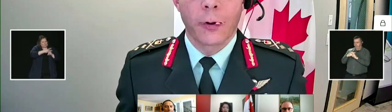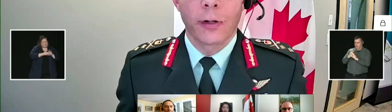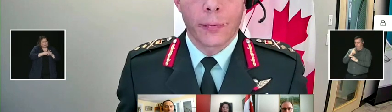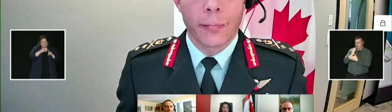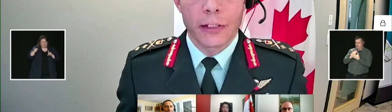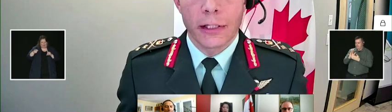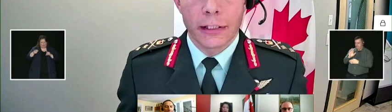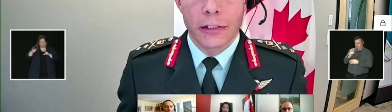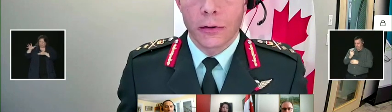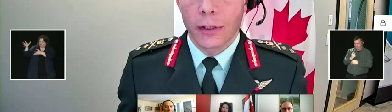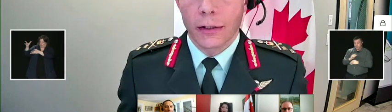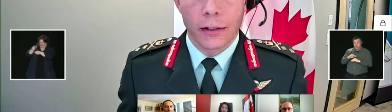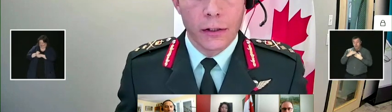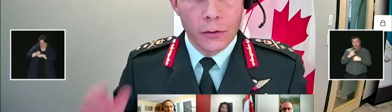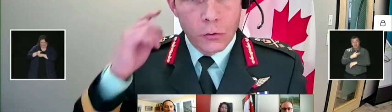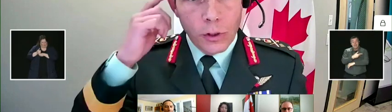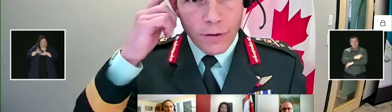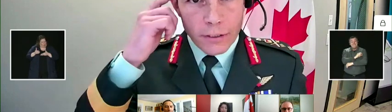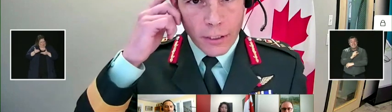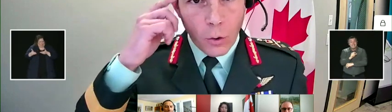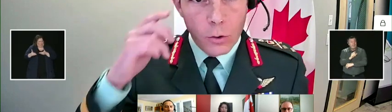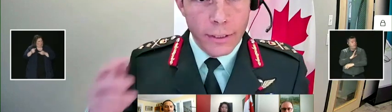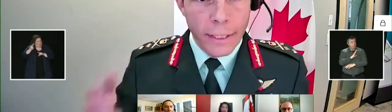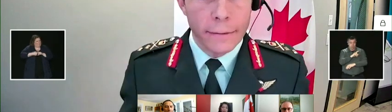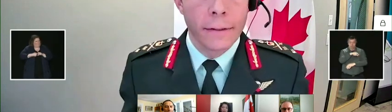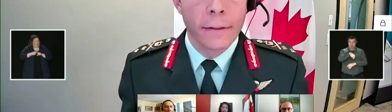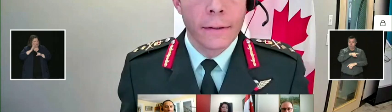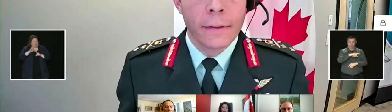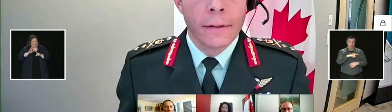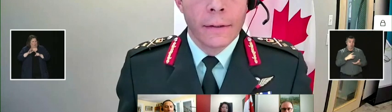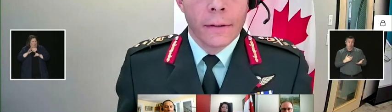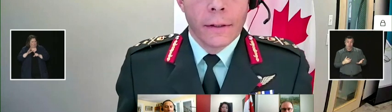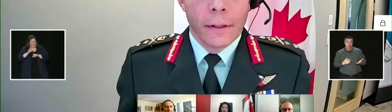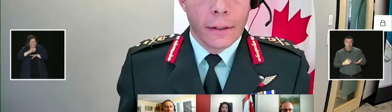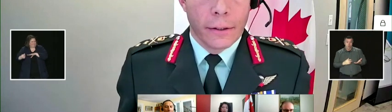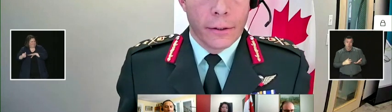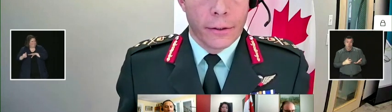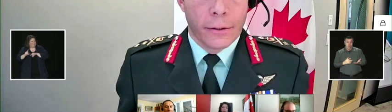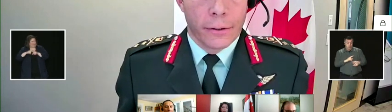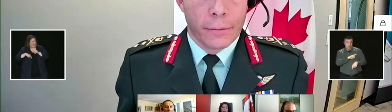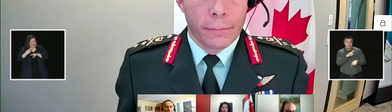Je vais répondre à la première partie de la question. Alors, tous les vaccins ont une date